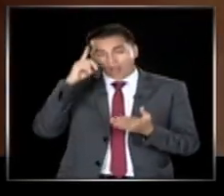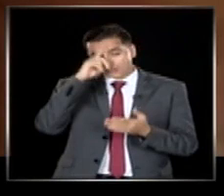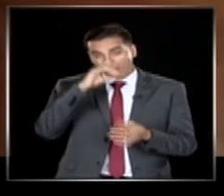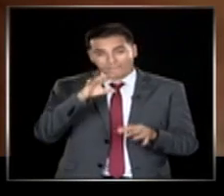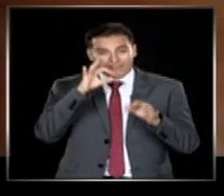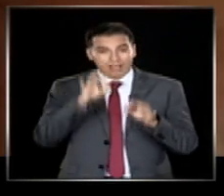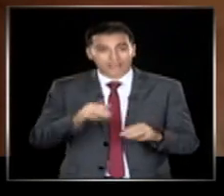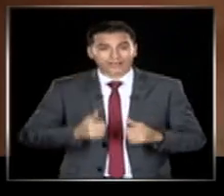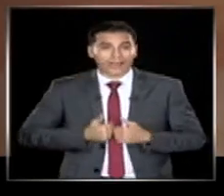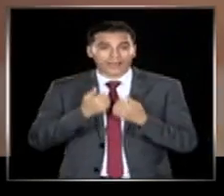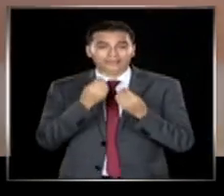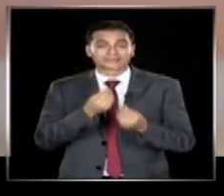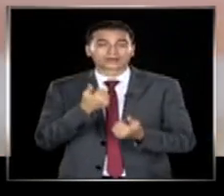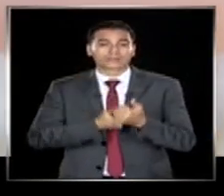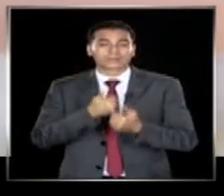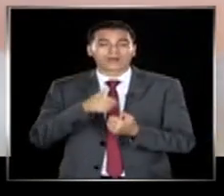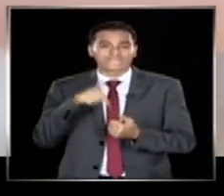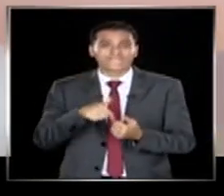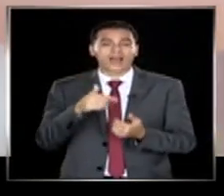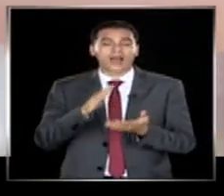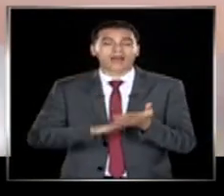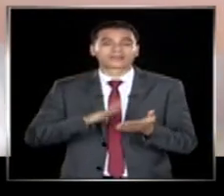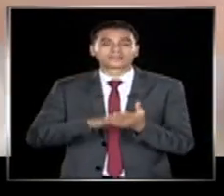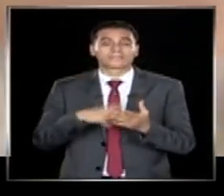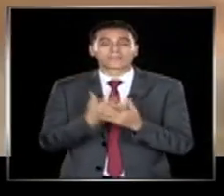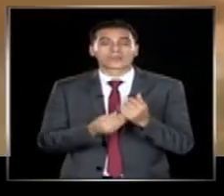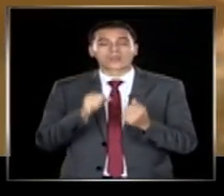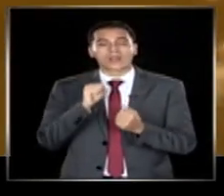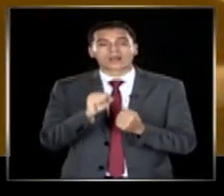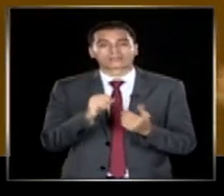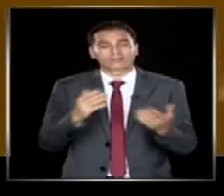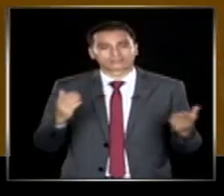أصعب شيء إن الحياة تختبرك في حد من ولادك.